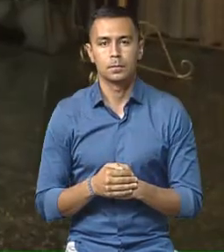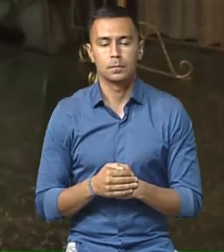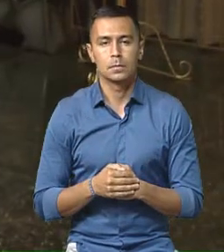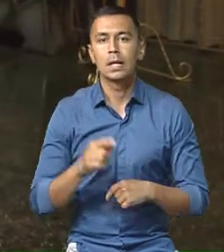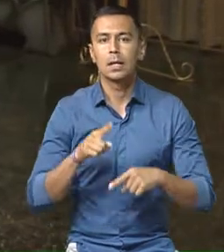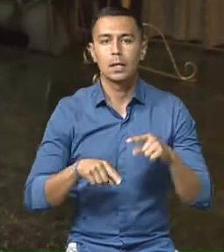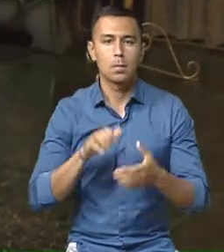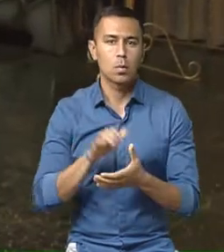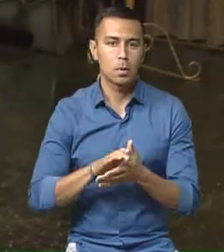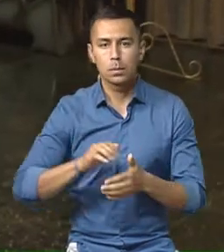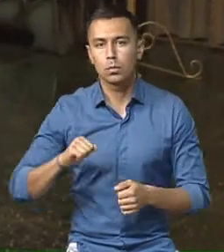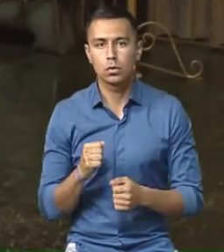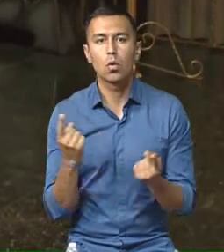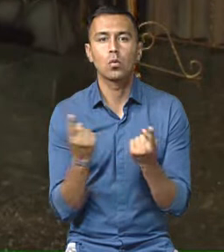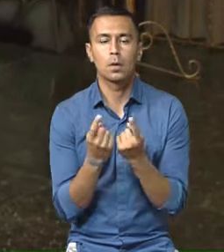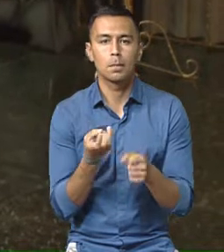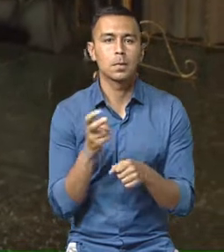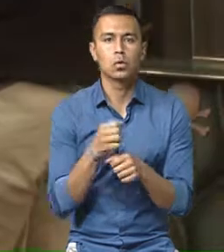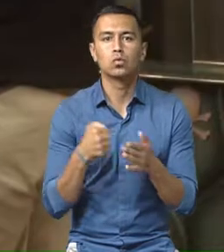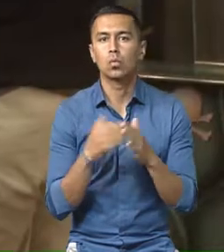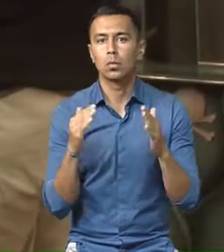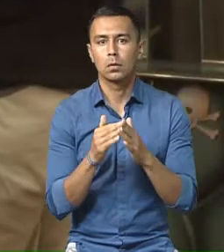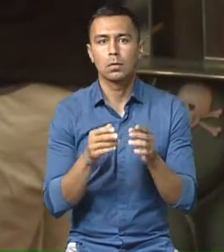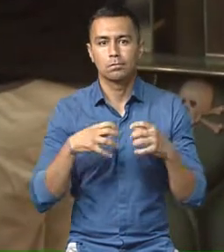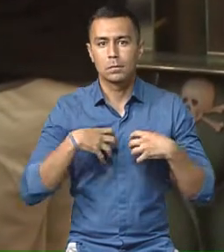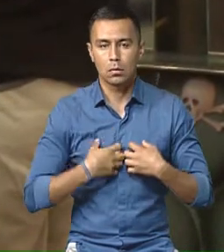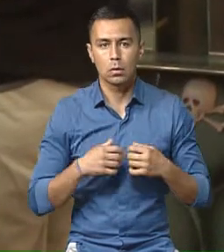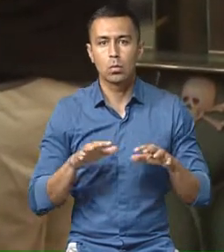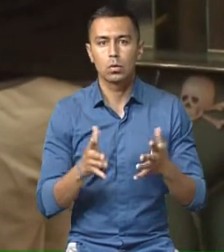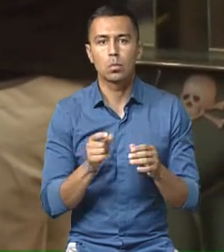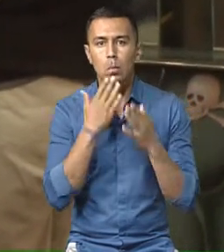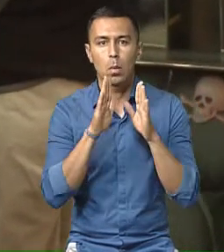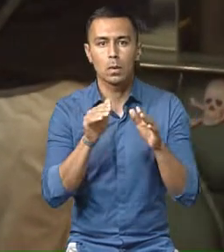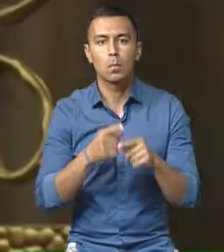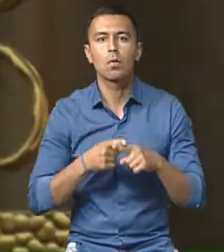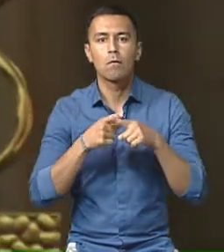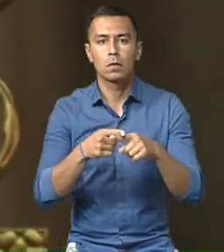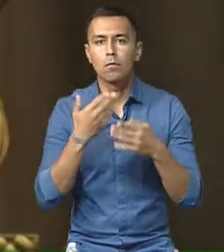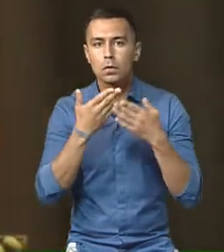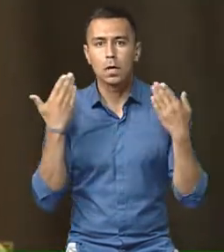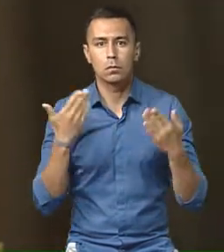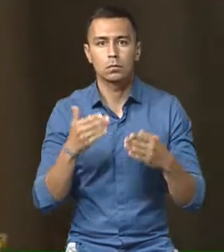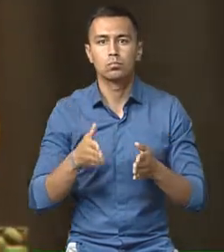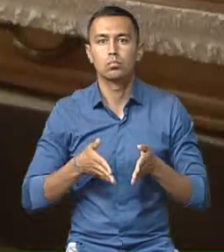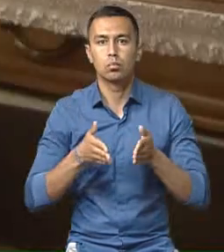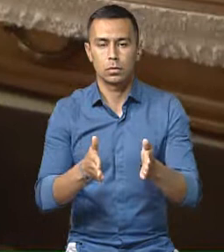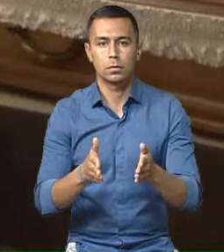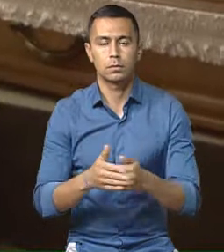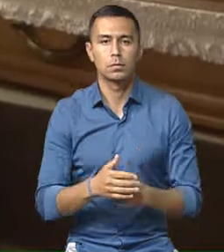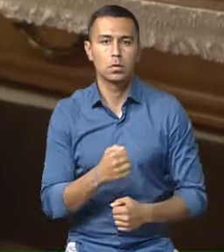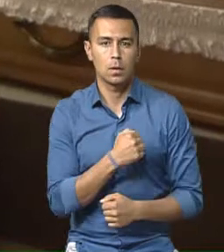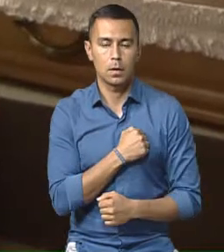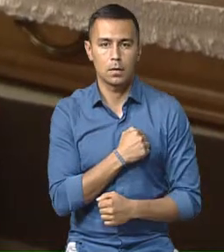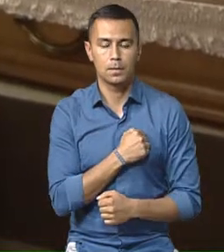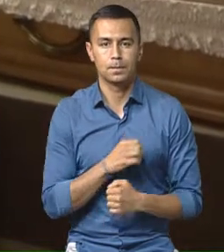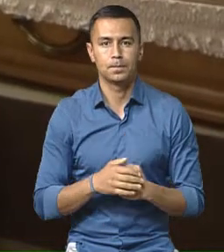Рідні, побратими, друзі, однокласники прийшли до будинку траурних подій, щоб попрощатися і провести в останній путь Володимира Мельничука.